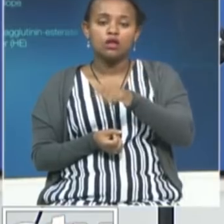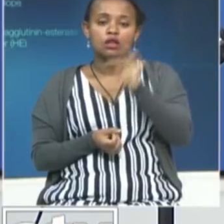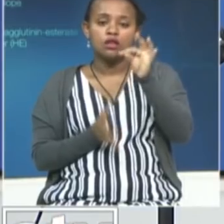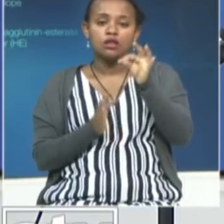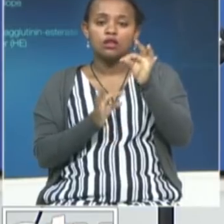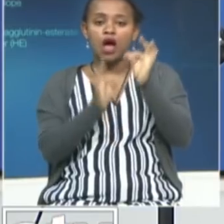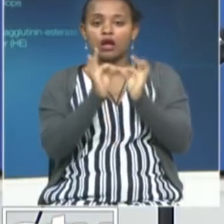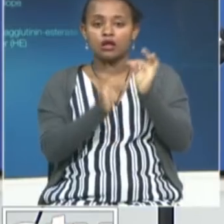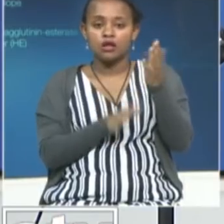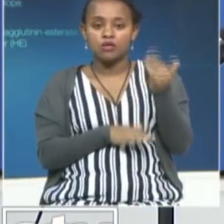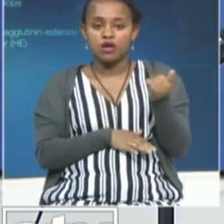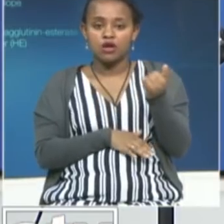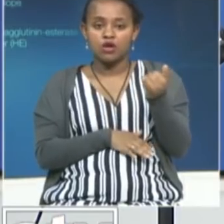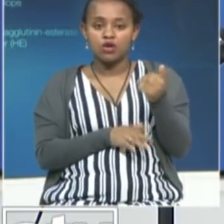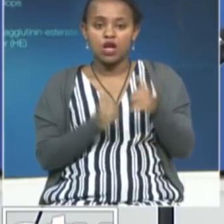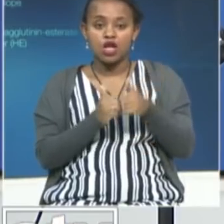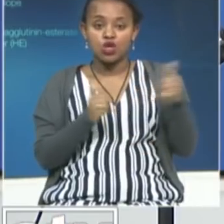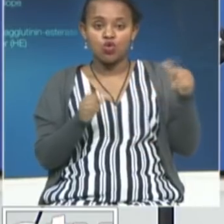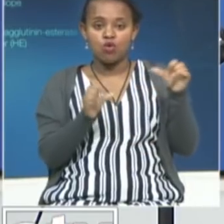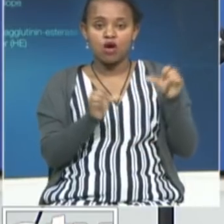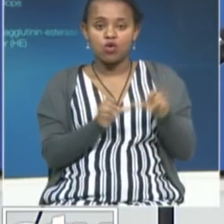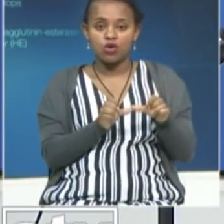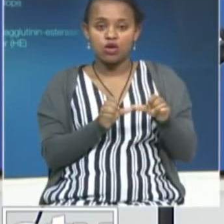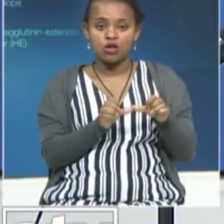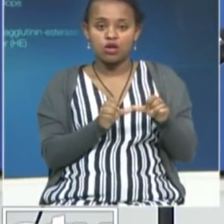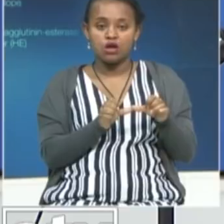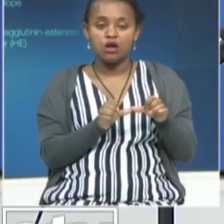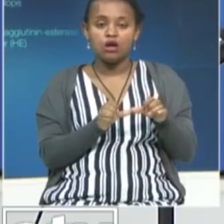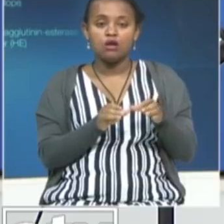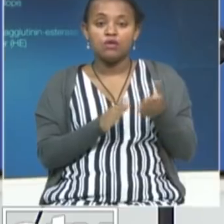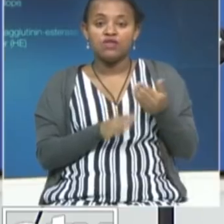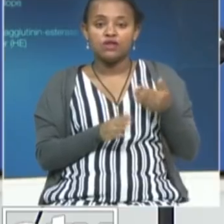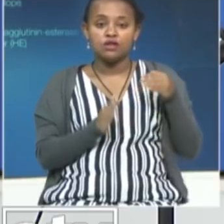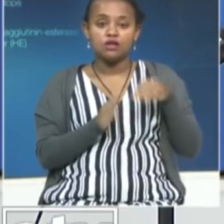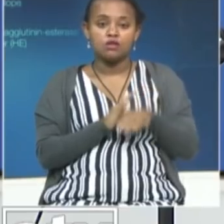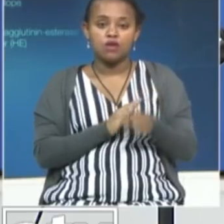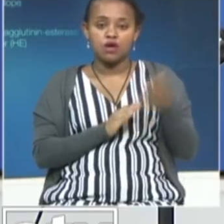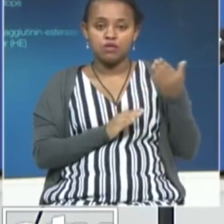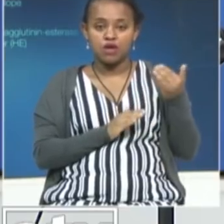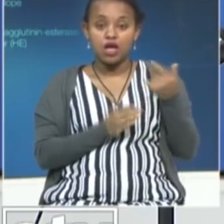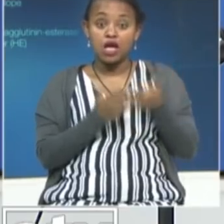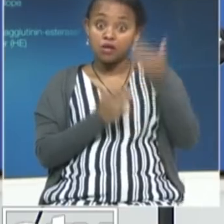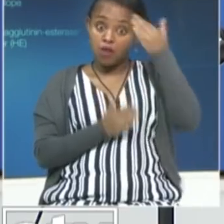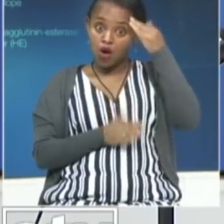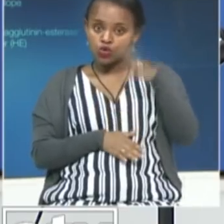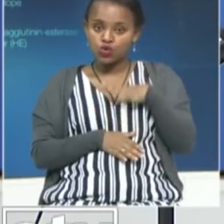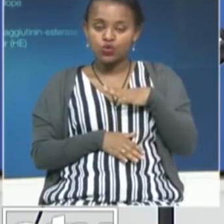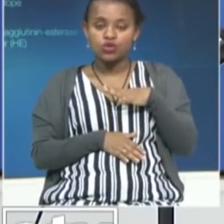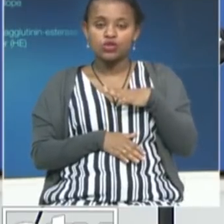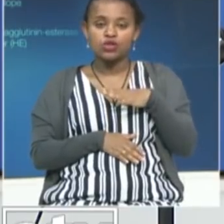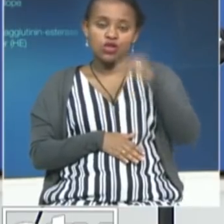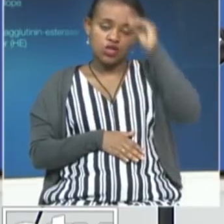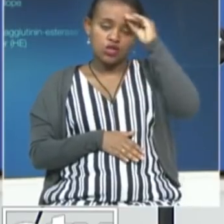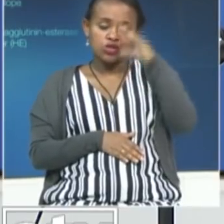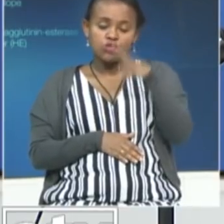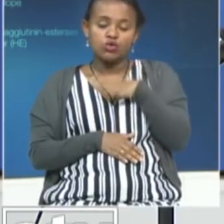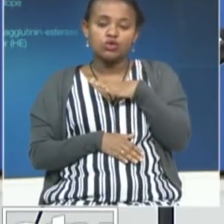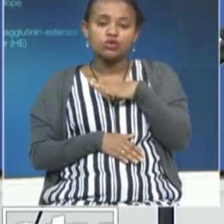የግዴታ ለይቶ ማቆያ ውስጥ መግባት ከመፈቀዱ በፊት ስለነበረ የገቡት ይሄንን የሚያውቁ